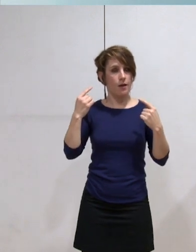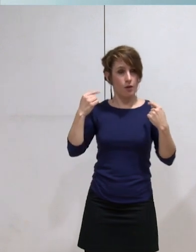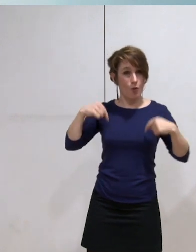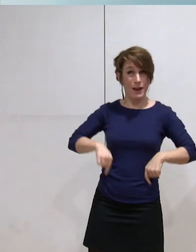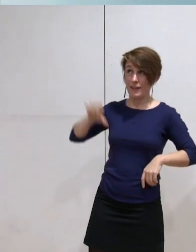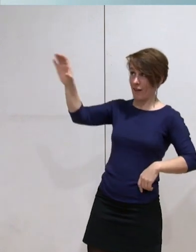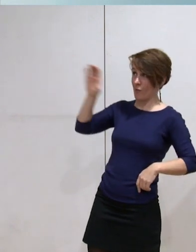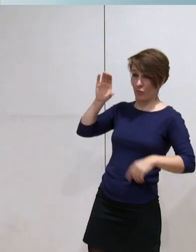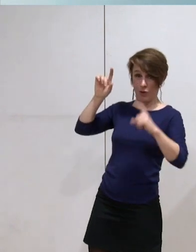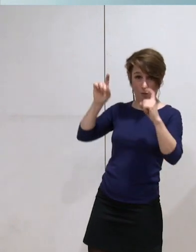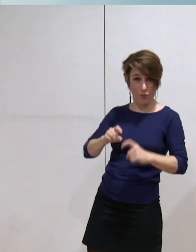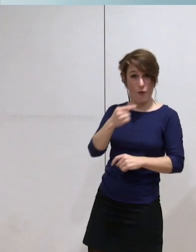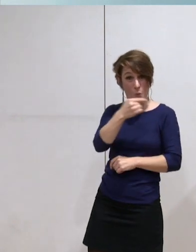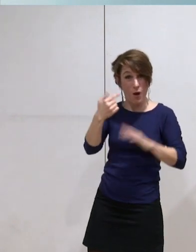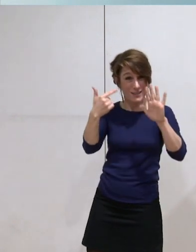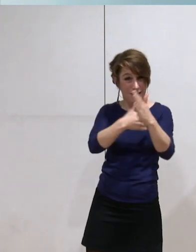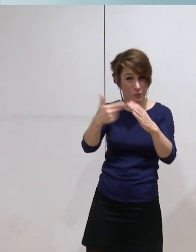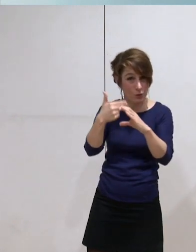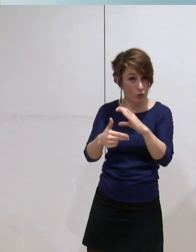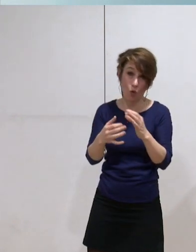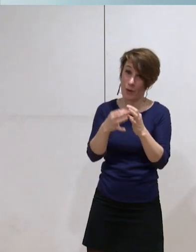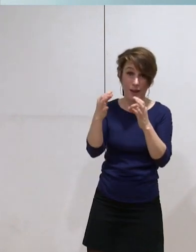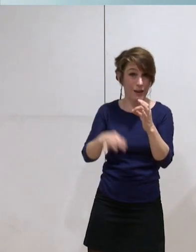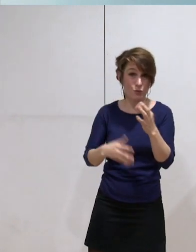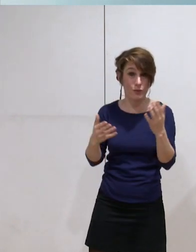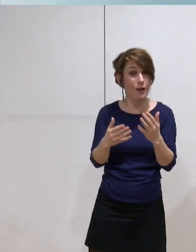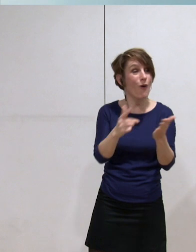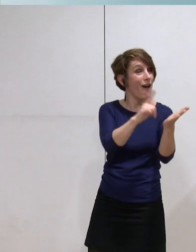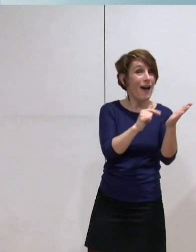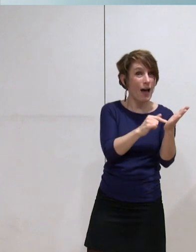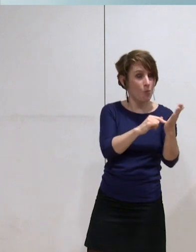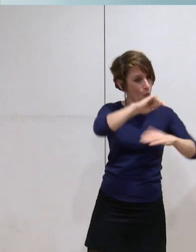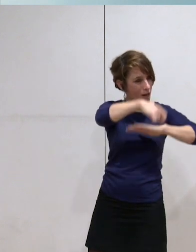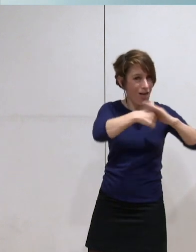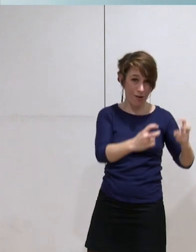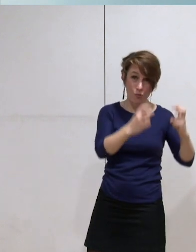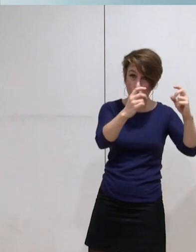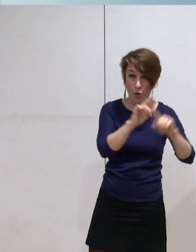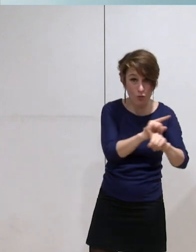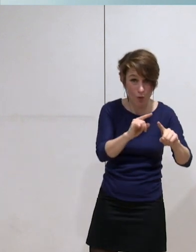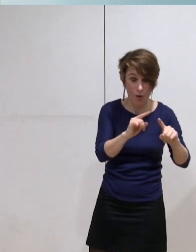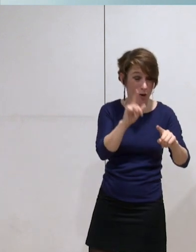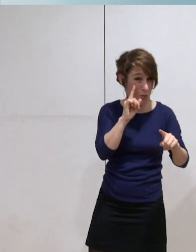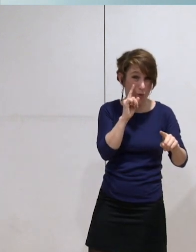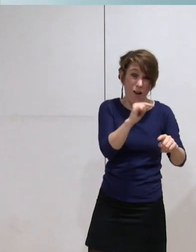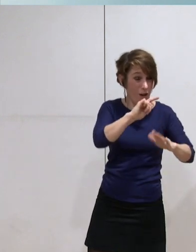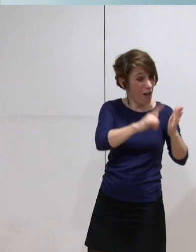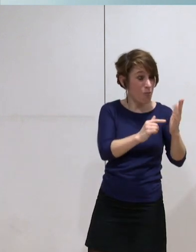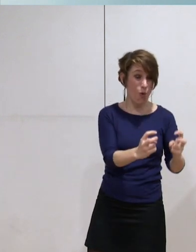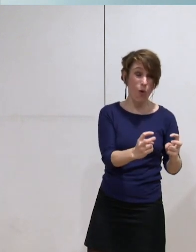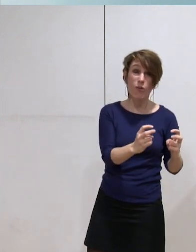à 32,1 n'est pas compensé par l'évolution du produit de la fiscalité qui représente tout juste 3 millions